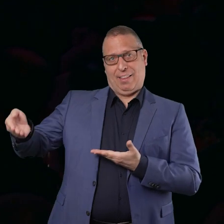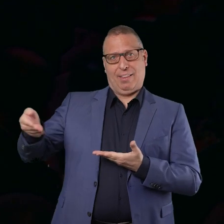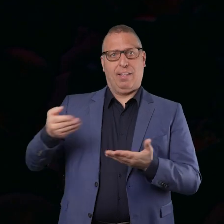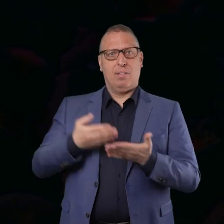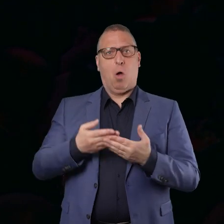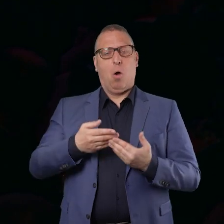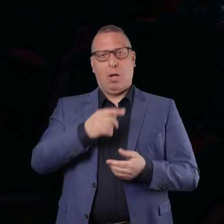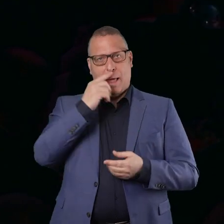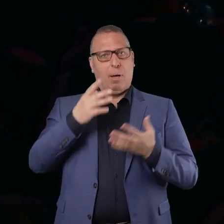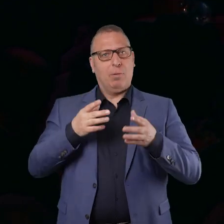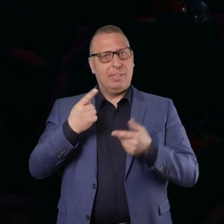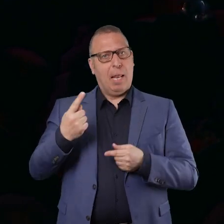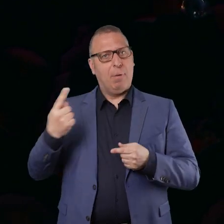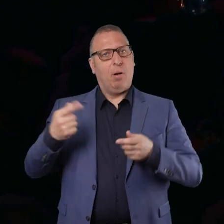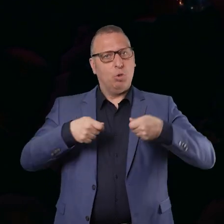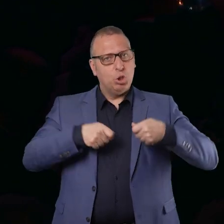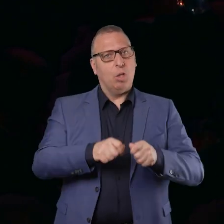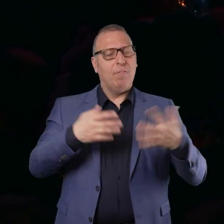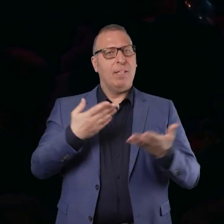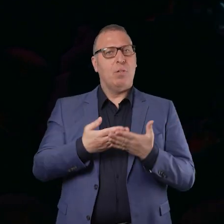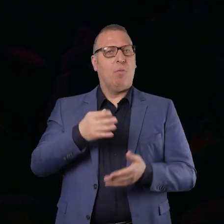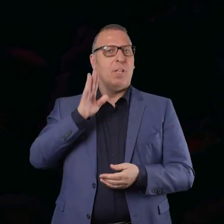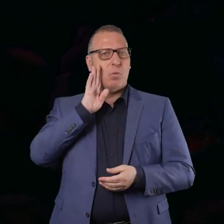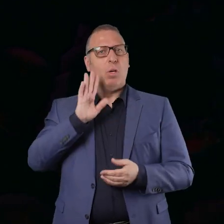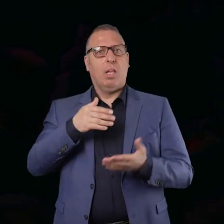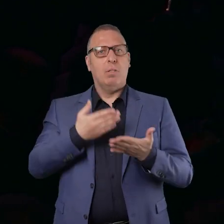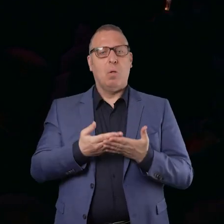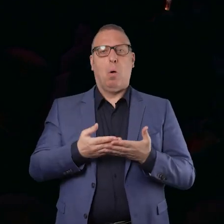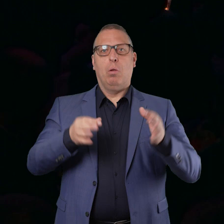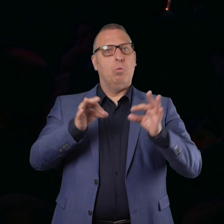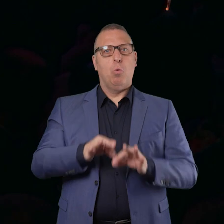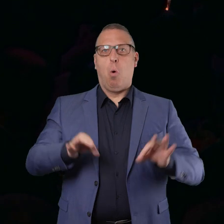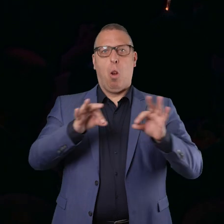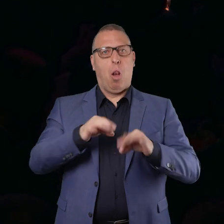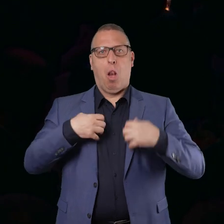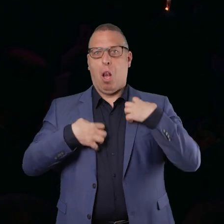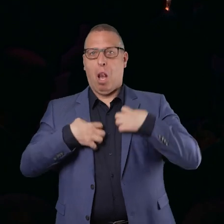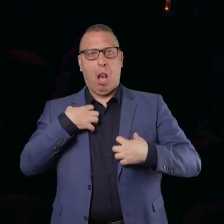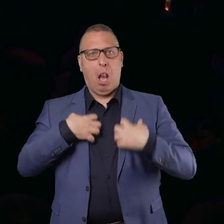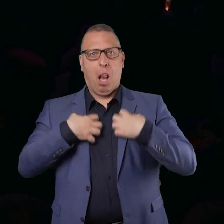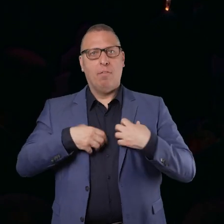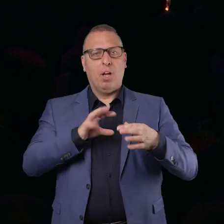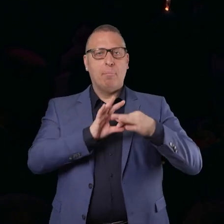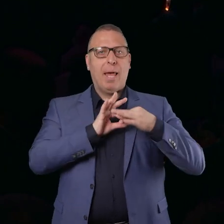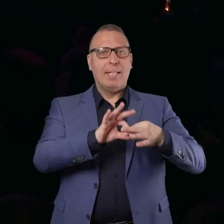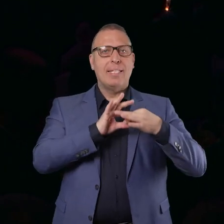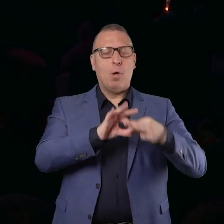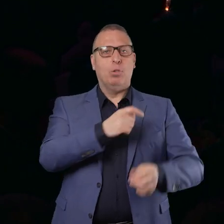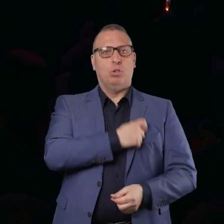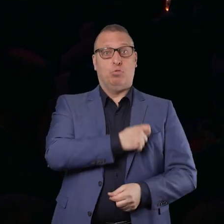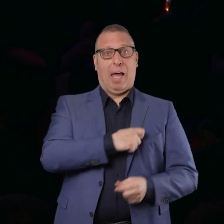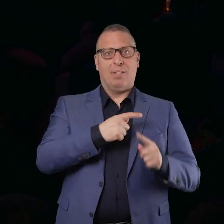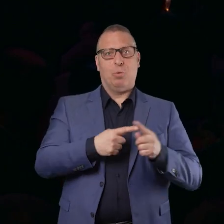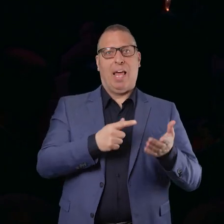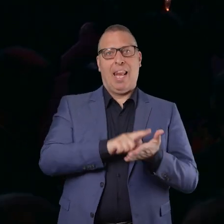glaube, das kann man sagen, das würden Sie sicher unterstützen, wenn man da so zulässt, dann macht man sich überhaupt keine Sorgen um Beziehungen zwischen der